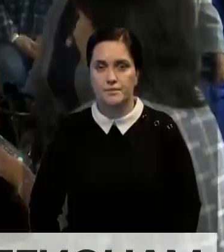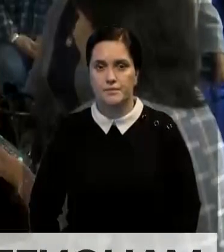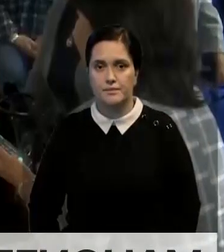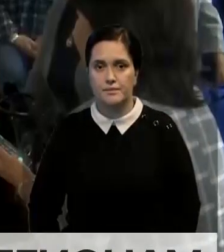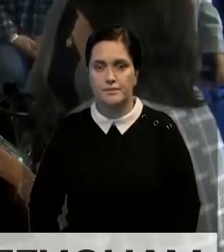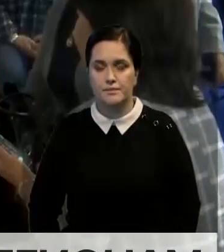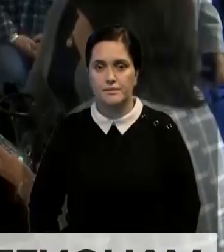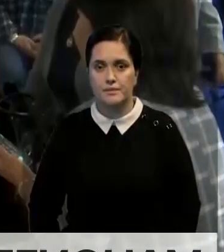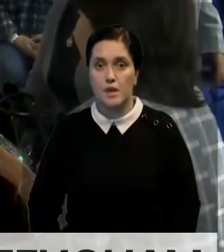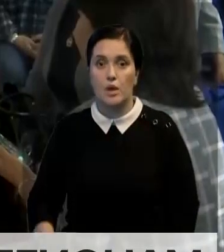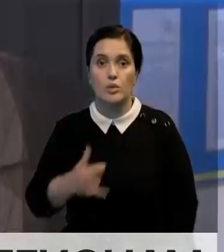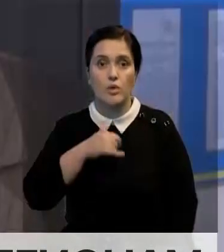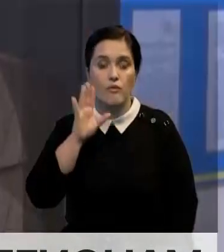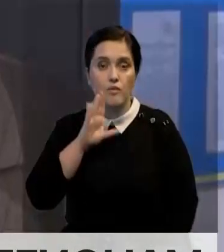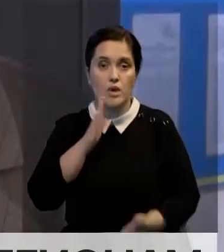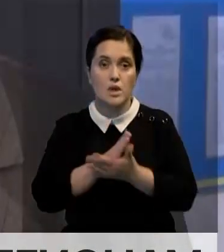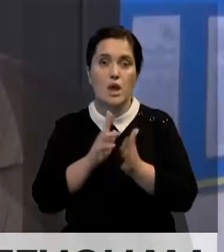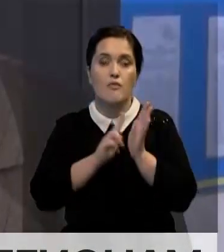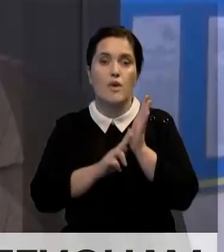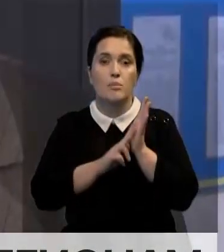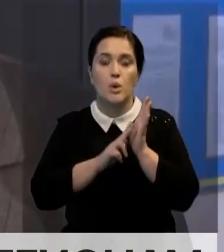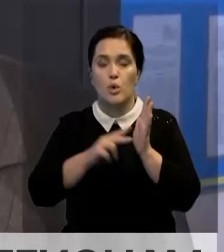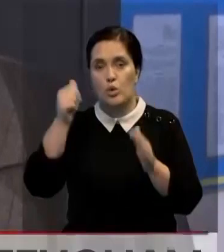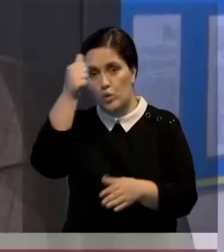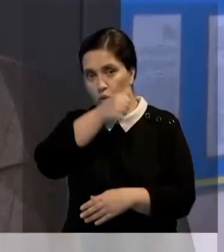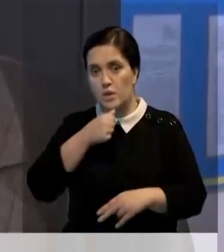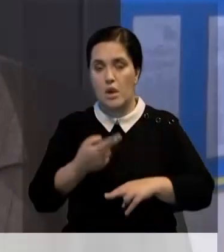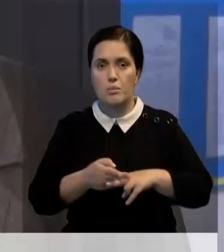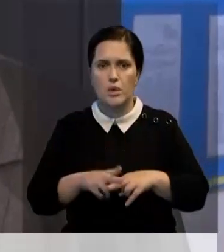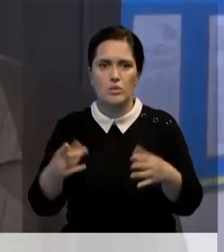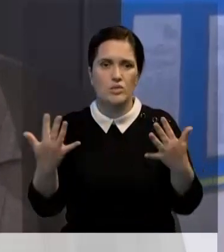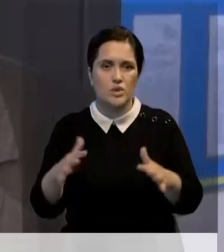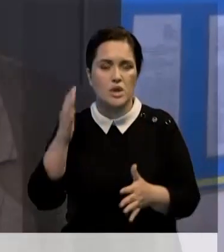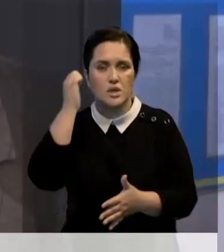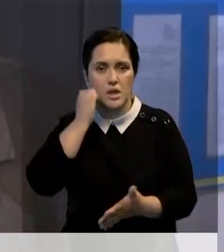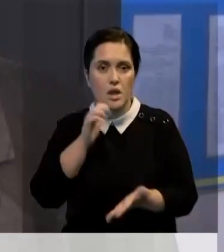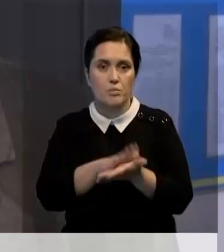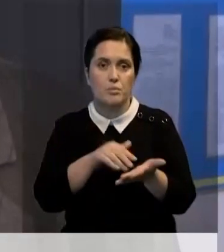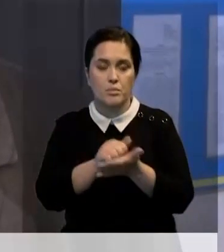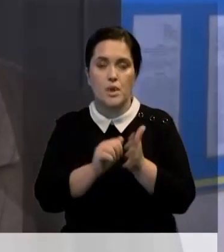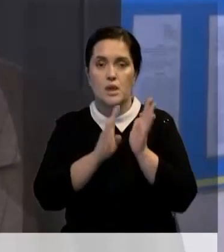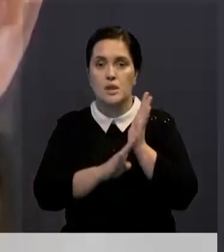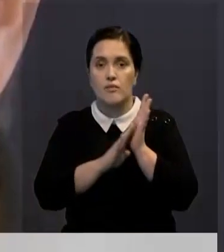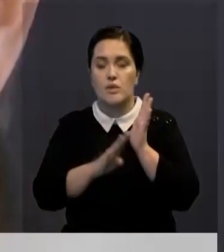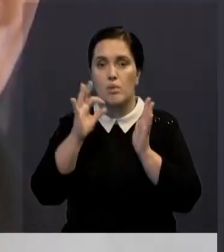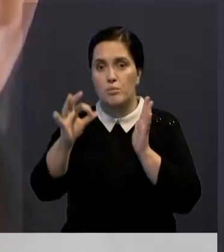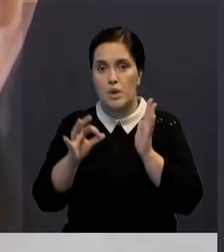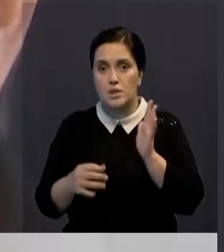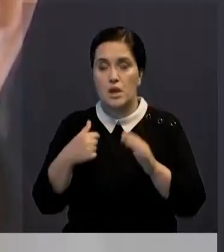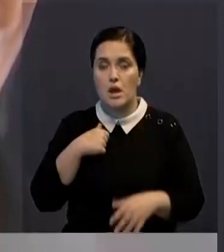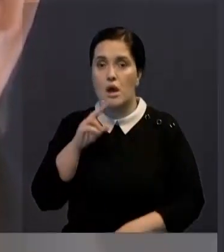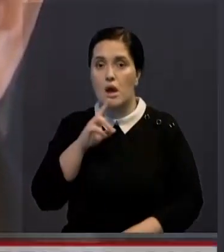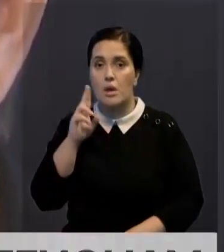Наш водопровод существует с 80-го года, и поэтому он уже изношен, можно сказать, на 90%. Ну, я